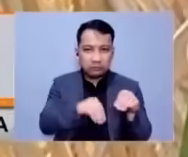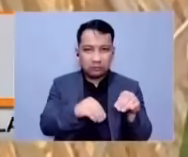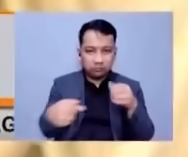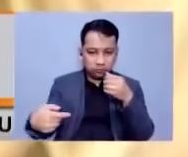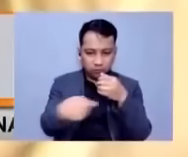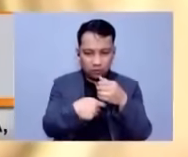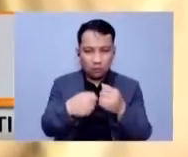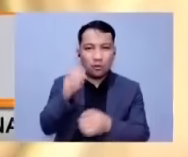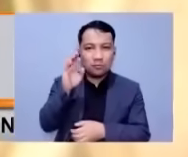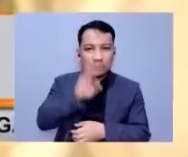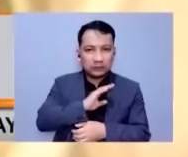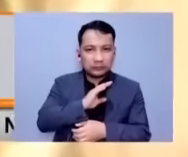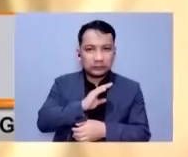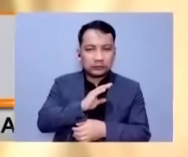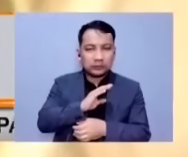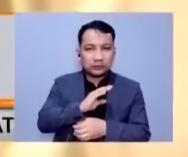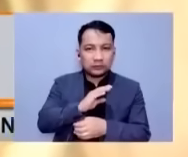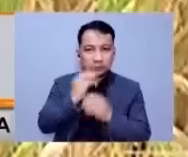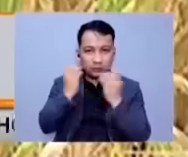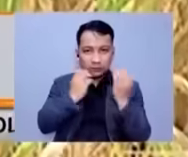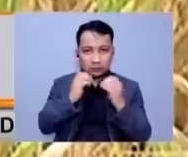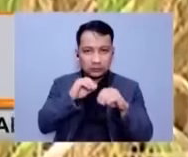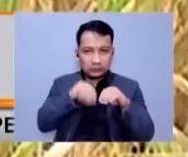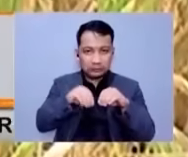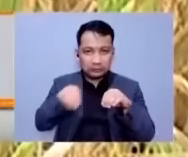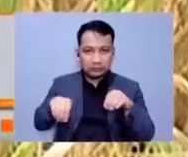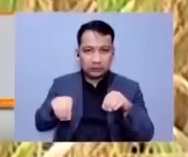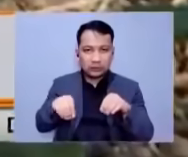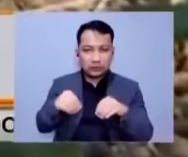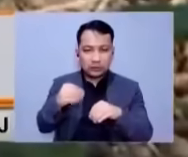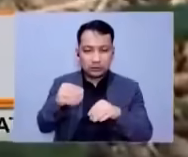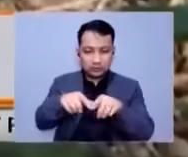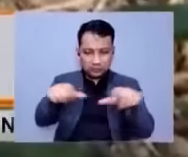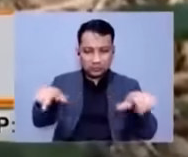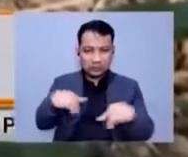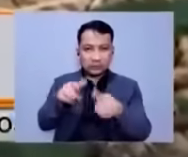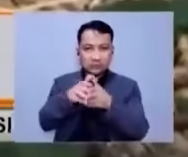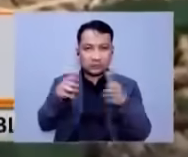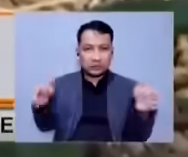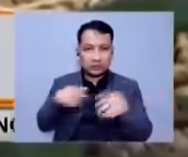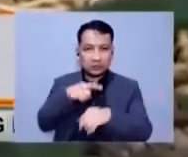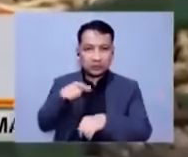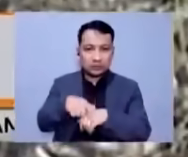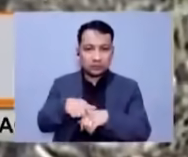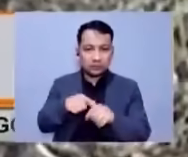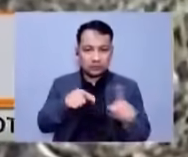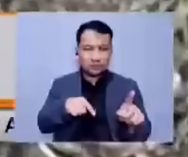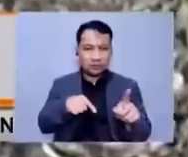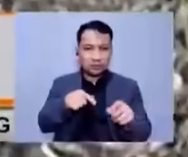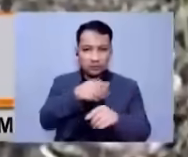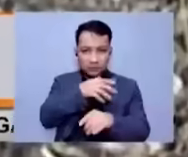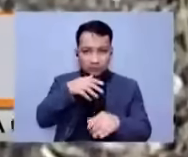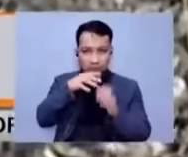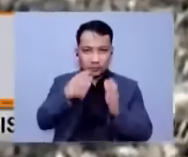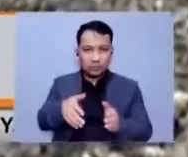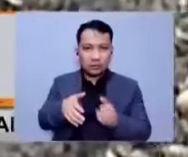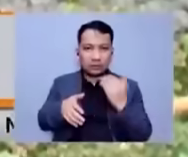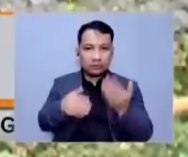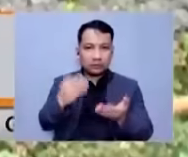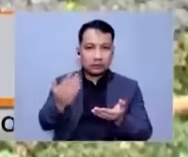walang bunga mga mais na nakatanim sa 2 hektarya nilang lupain. Pati ang kanilang 1 hektaryang sakahan, namatay din ng mga